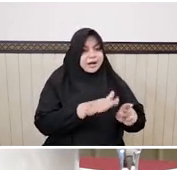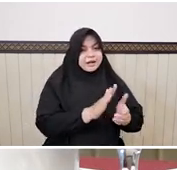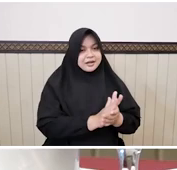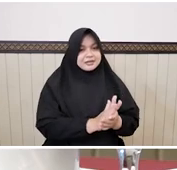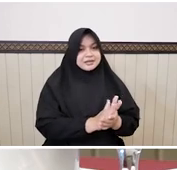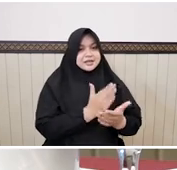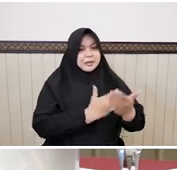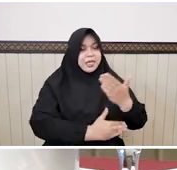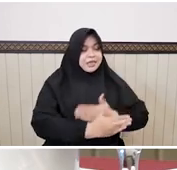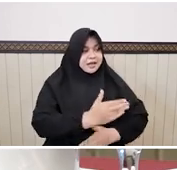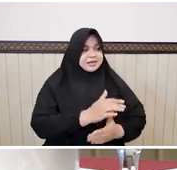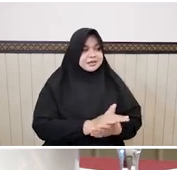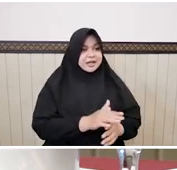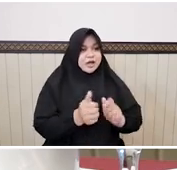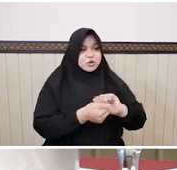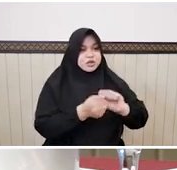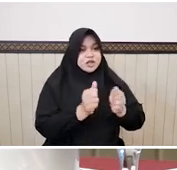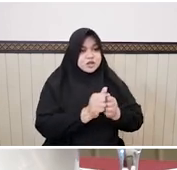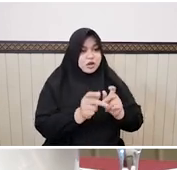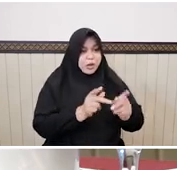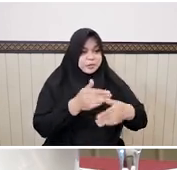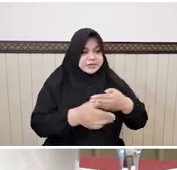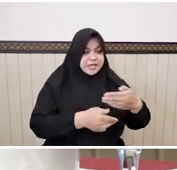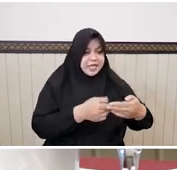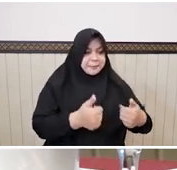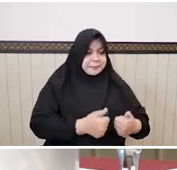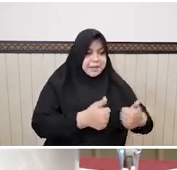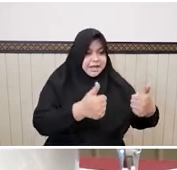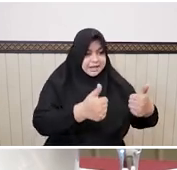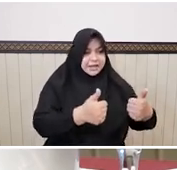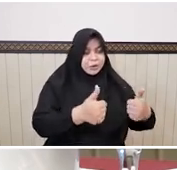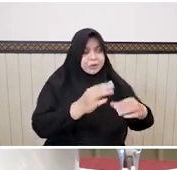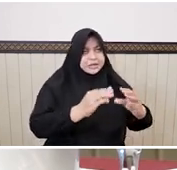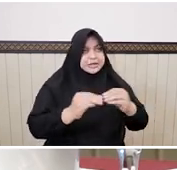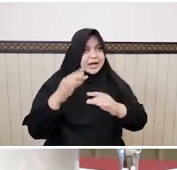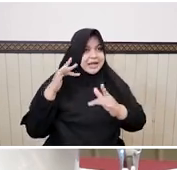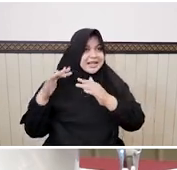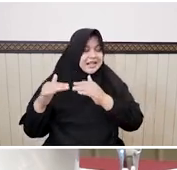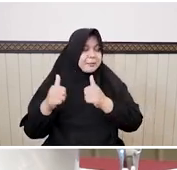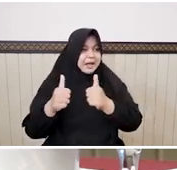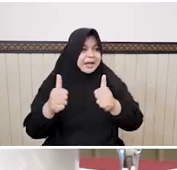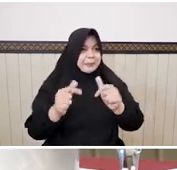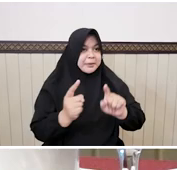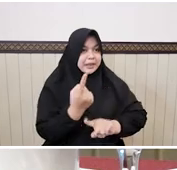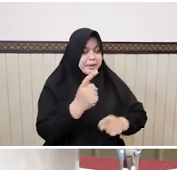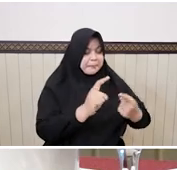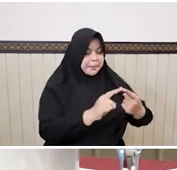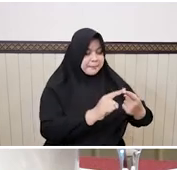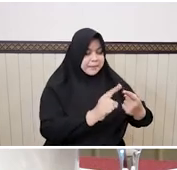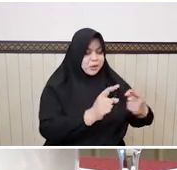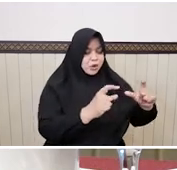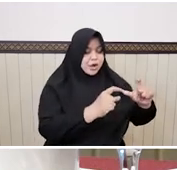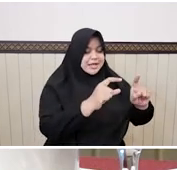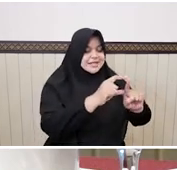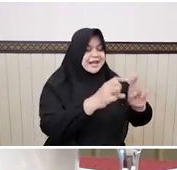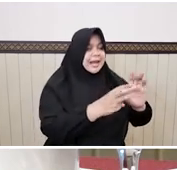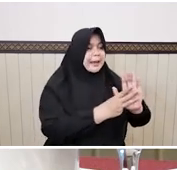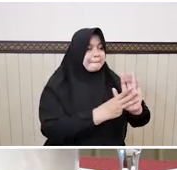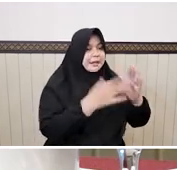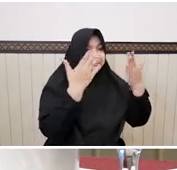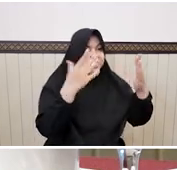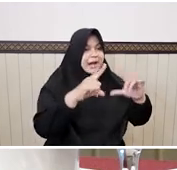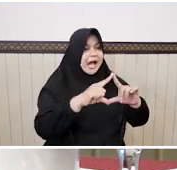berjalan dengan baik ketika kemudian yang pertama kalau berbicara seorang pemuda si SDM Bagaimana kemudian aparat